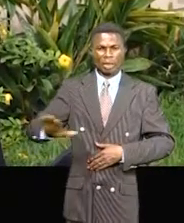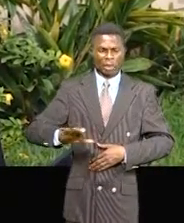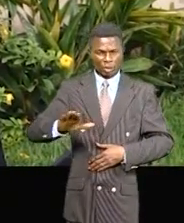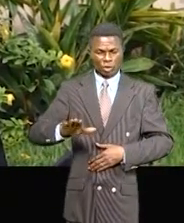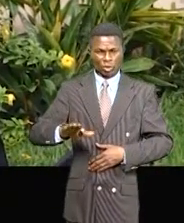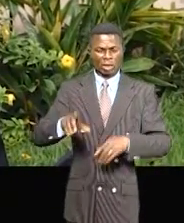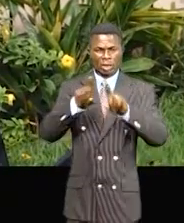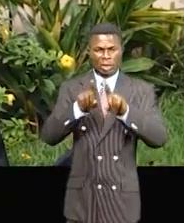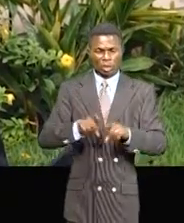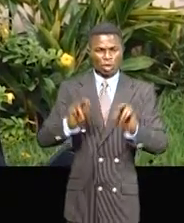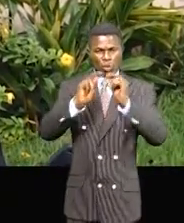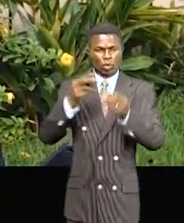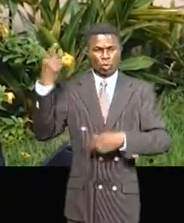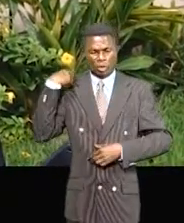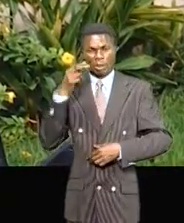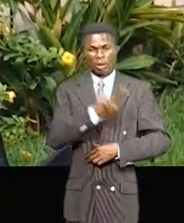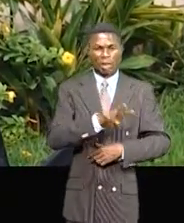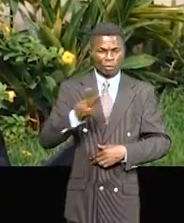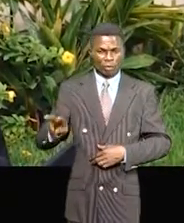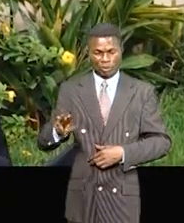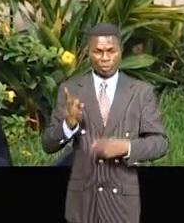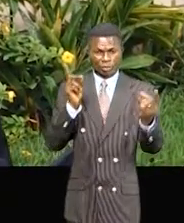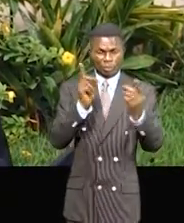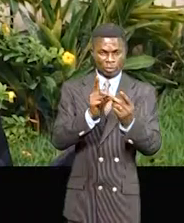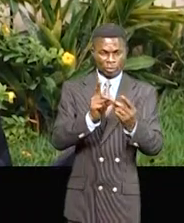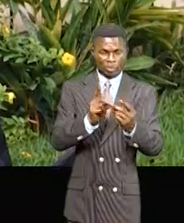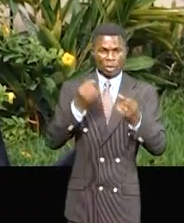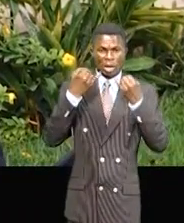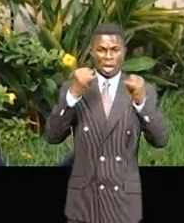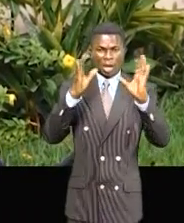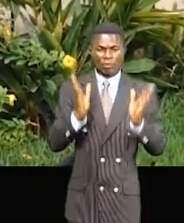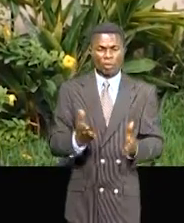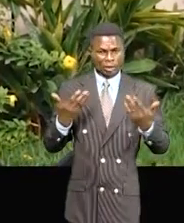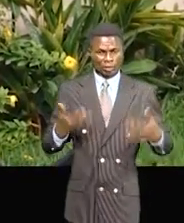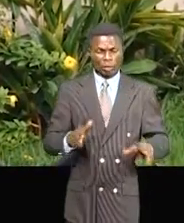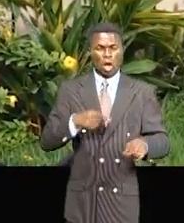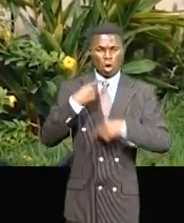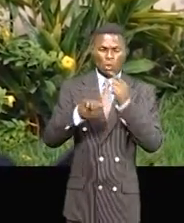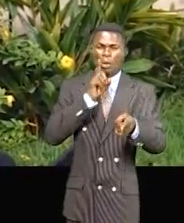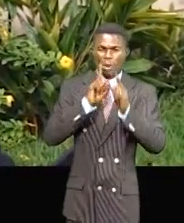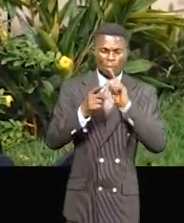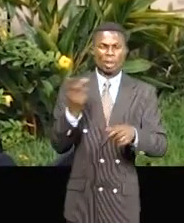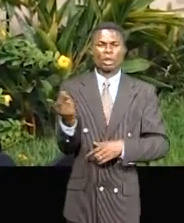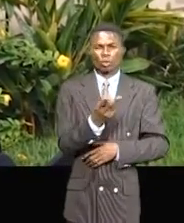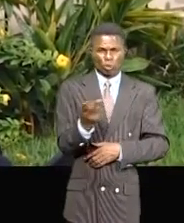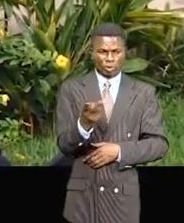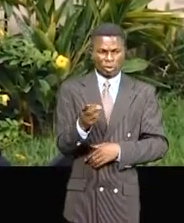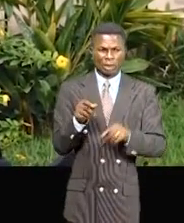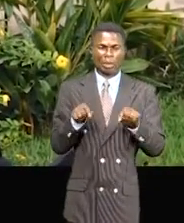Et le 22, après avoir rencontré l'informateur, nous avons débuté ces échanges. Et